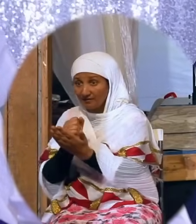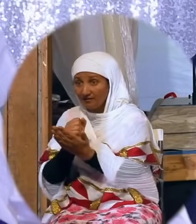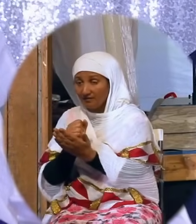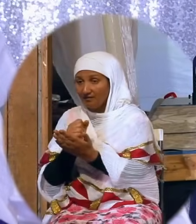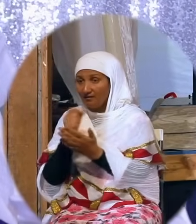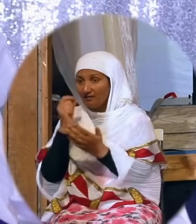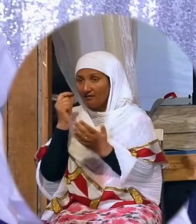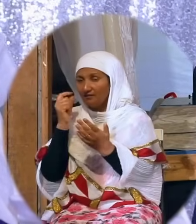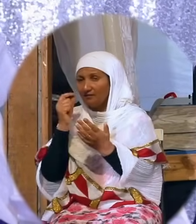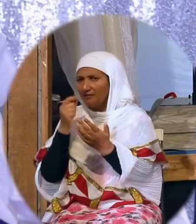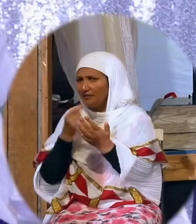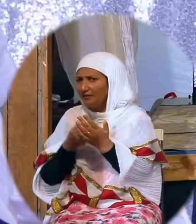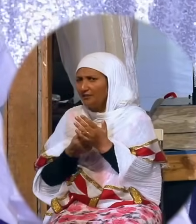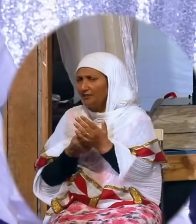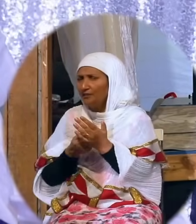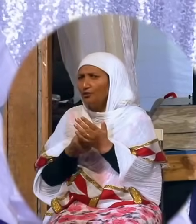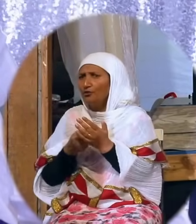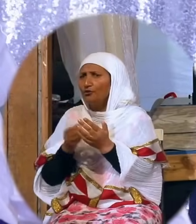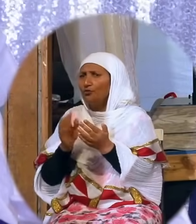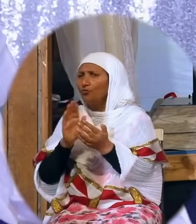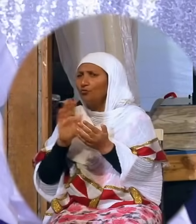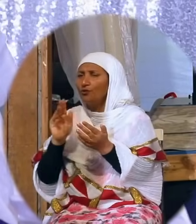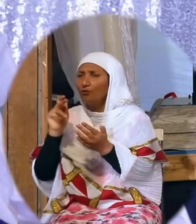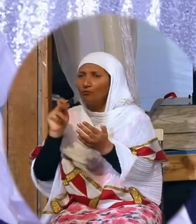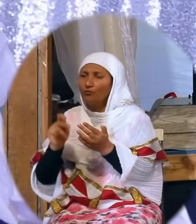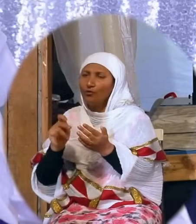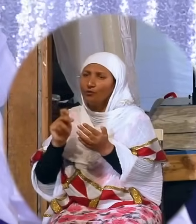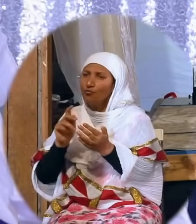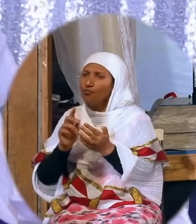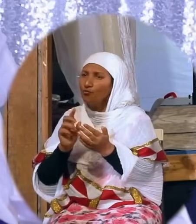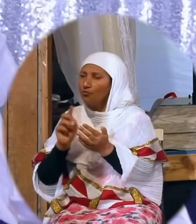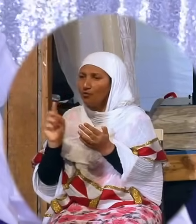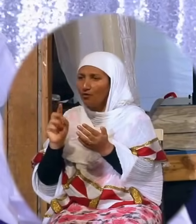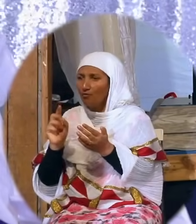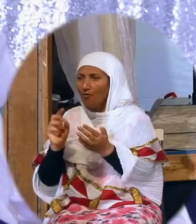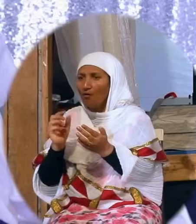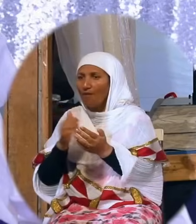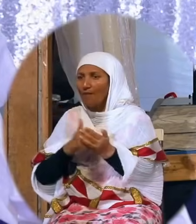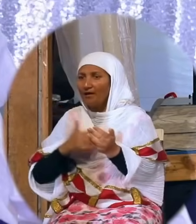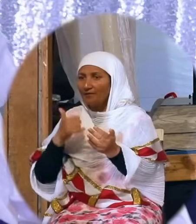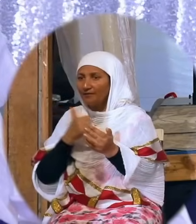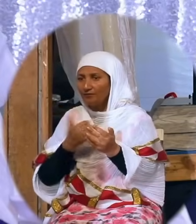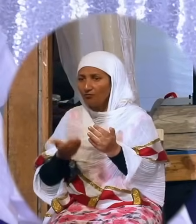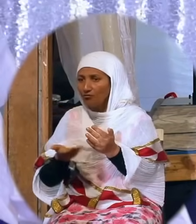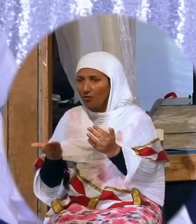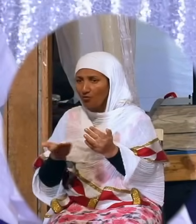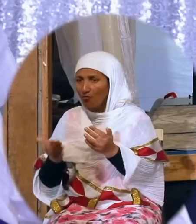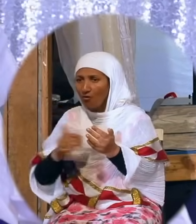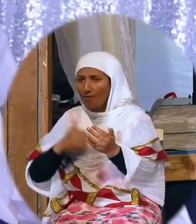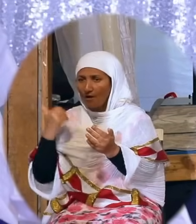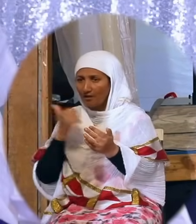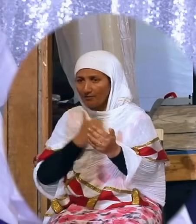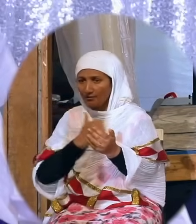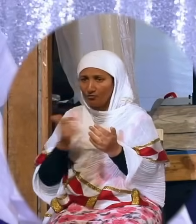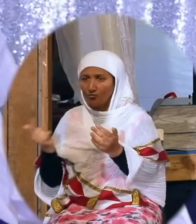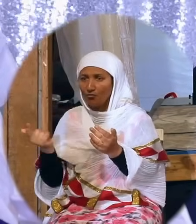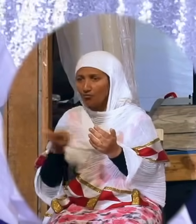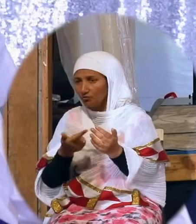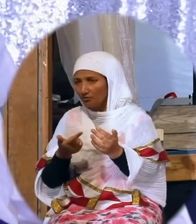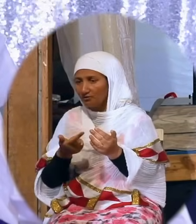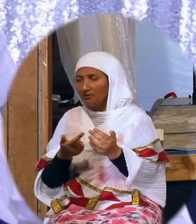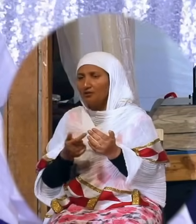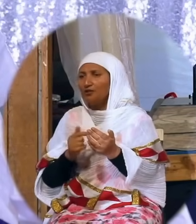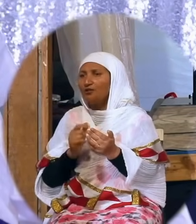ደግሞ እነዚያው የጉዳዩ ባለቤት የሆኑ ሰዎች ሐሳባቸውን ፕሮሞት ያደረጉባቸውን ነጥቦች ሐሳቦች